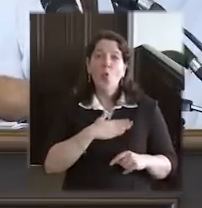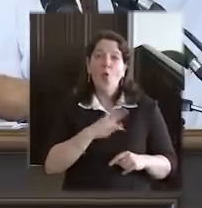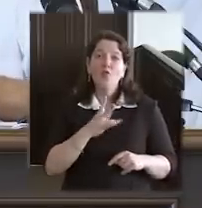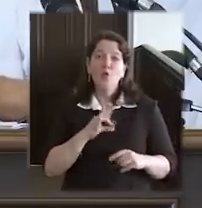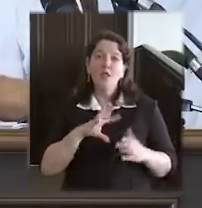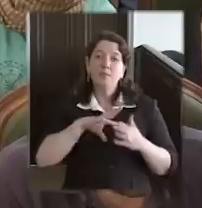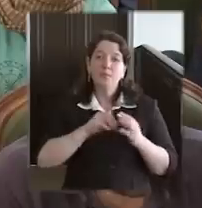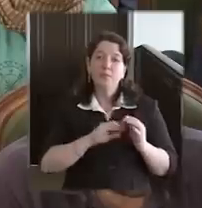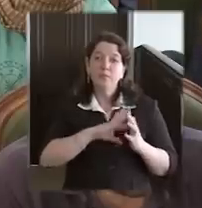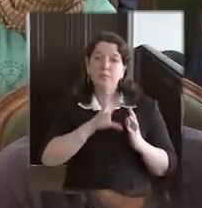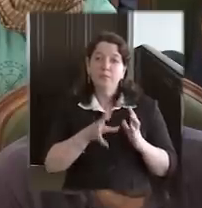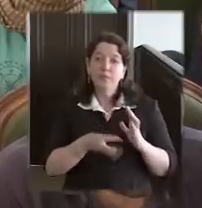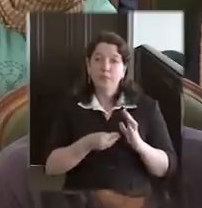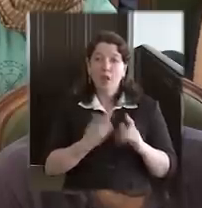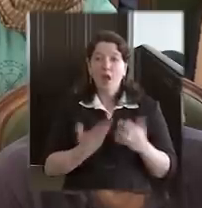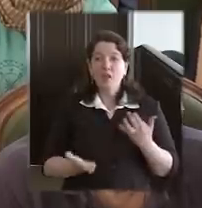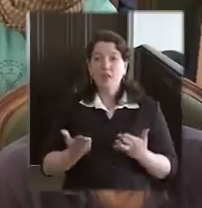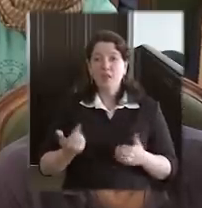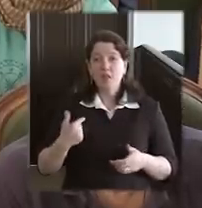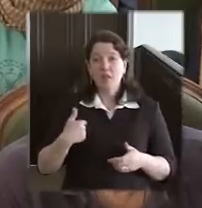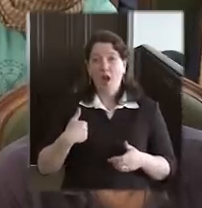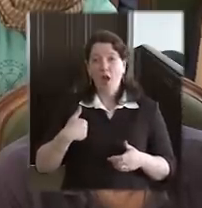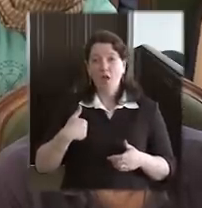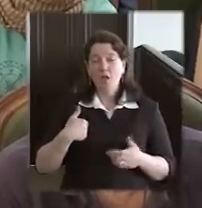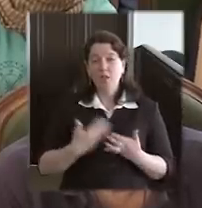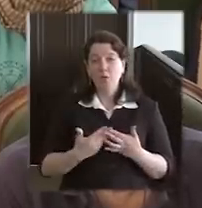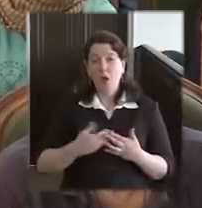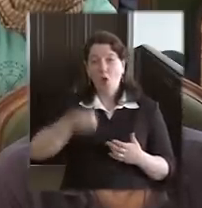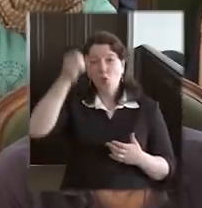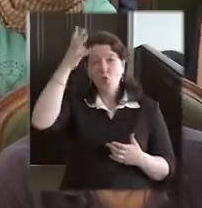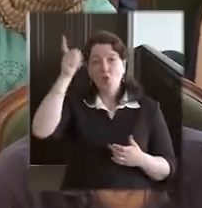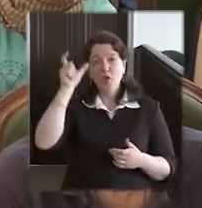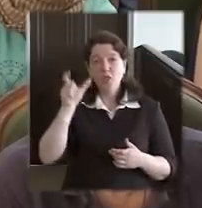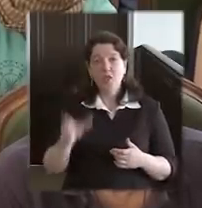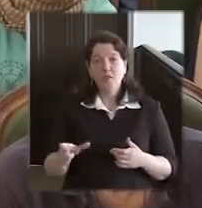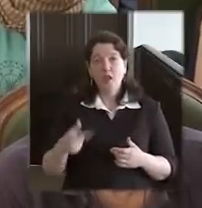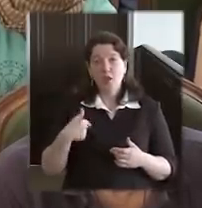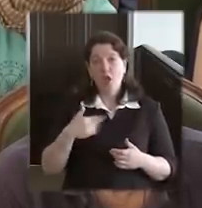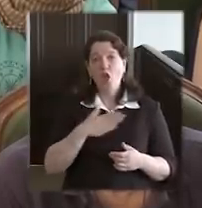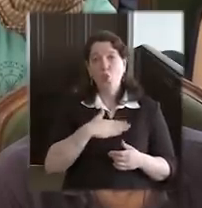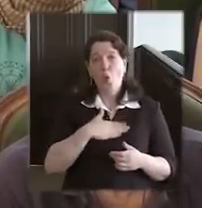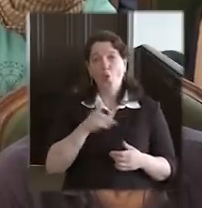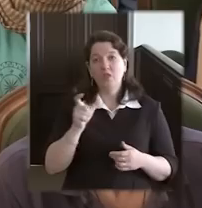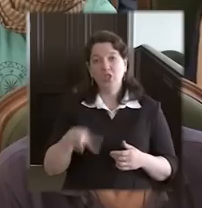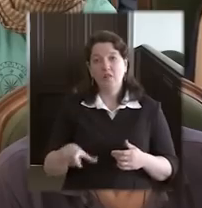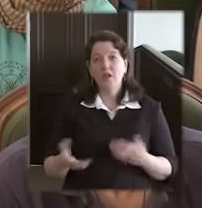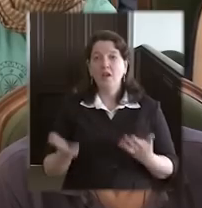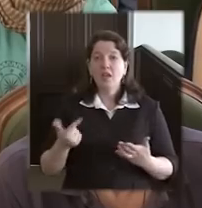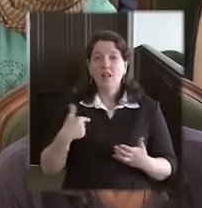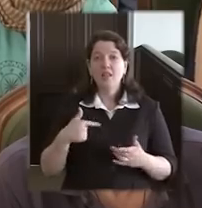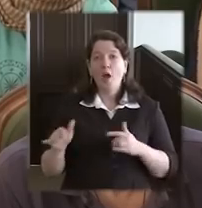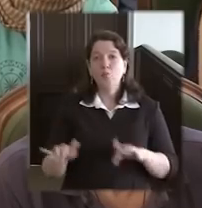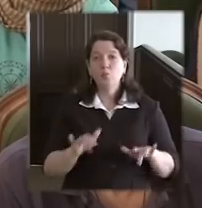духовный, вы слышите? Духовный. Если я ученый, значит, я духовный. Если я музыкант, значит, я духовный.